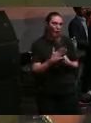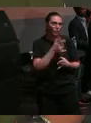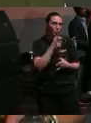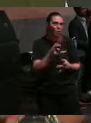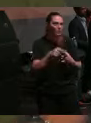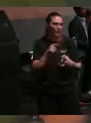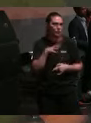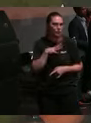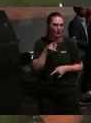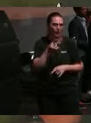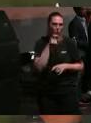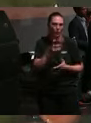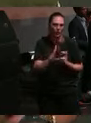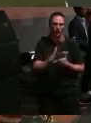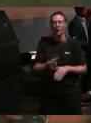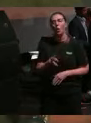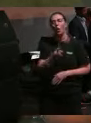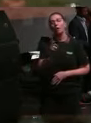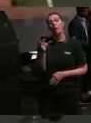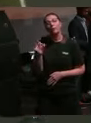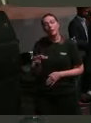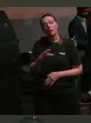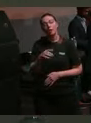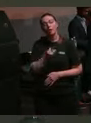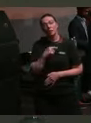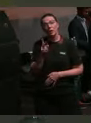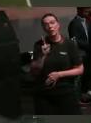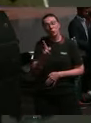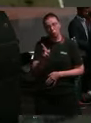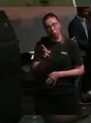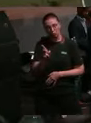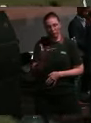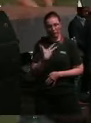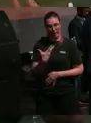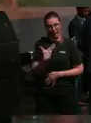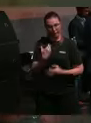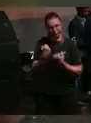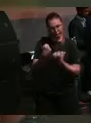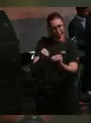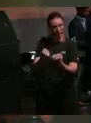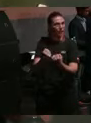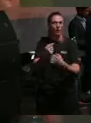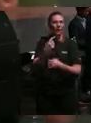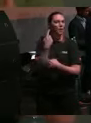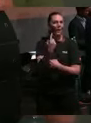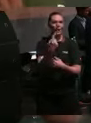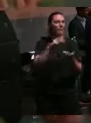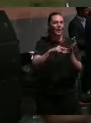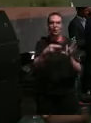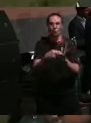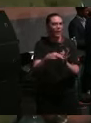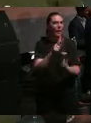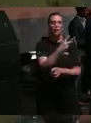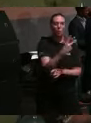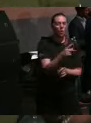ordet. Og en annen ting som vi også legger veldig hardt opp på, at det ikke bare en teknologi, det ikke to. Det mange